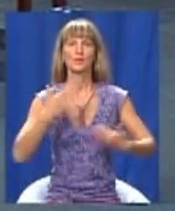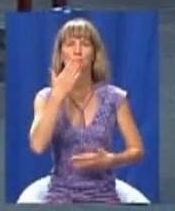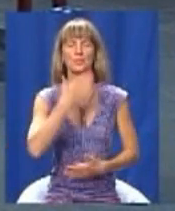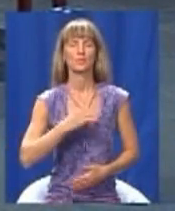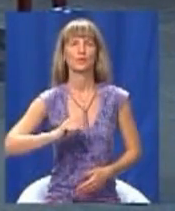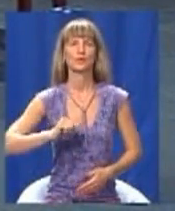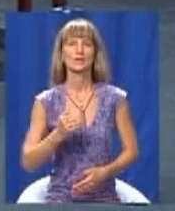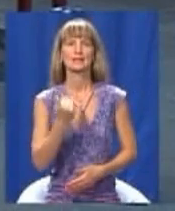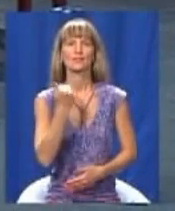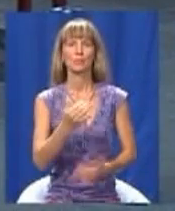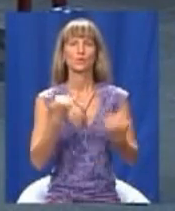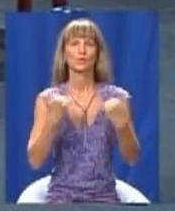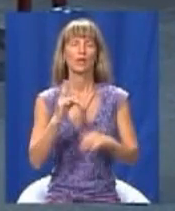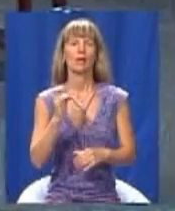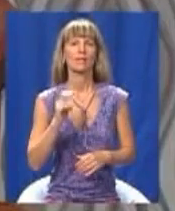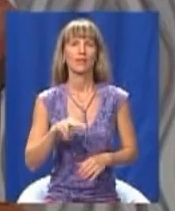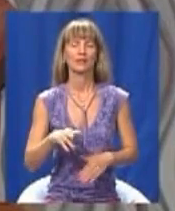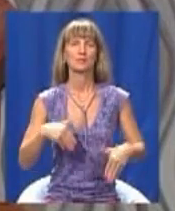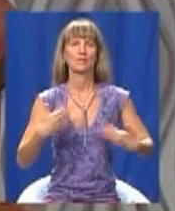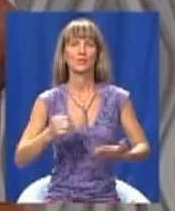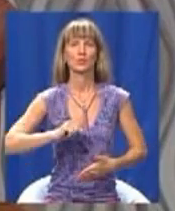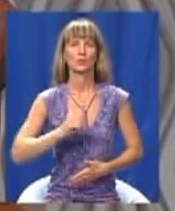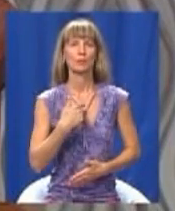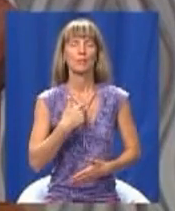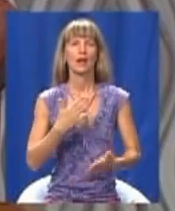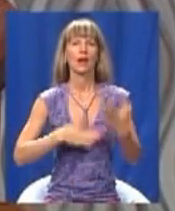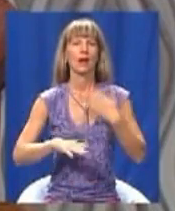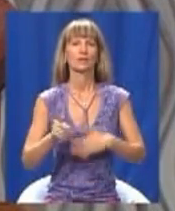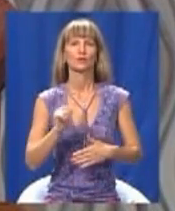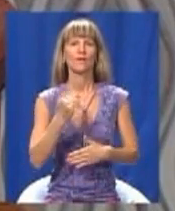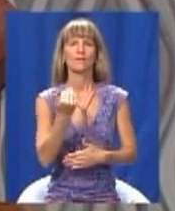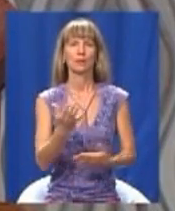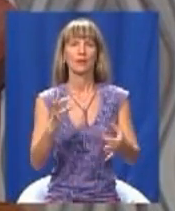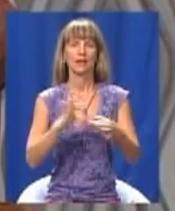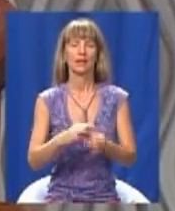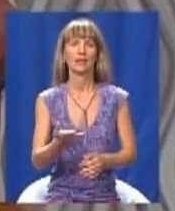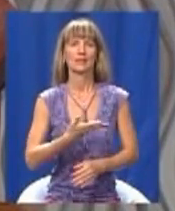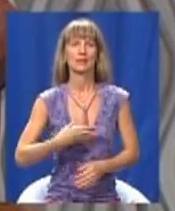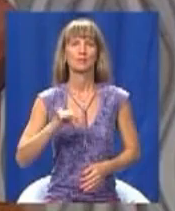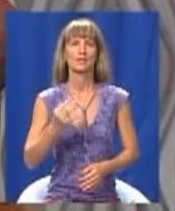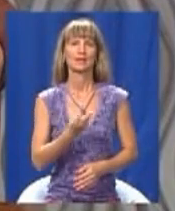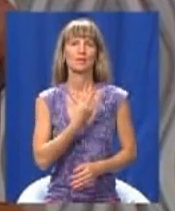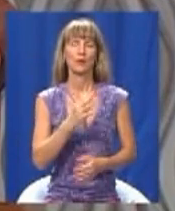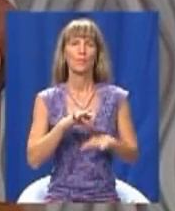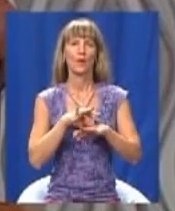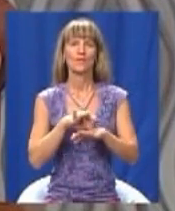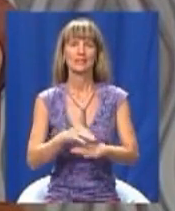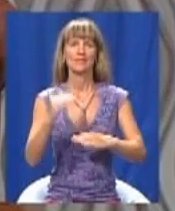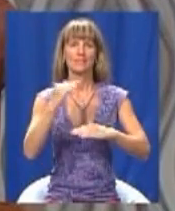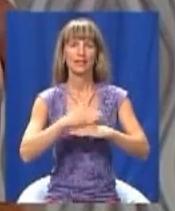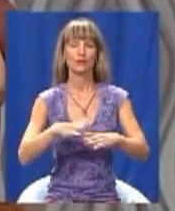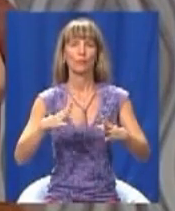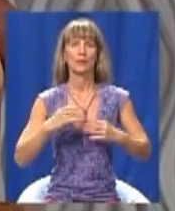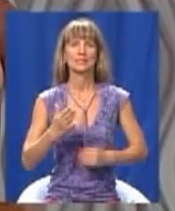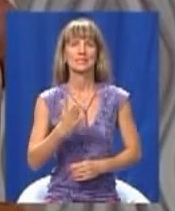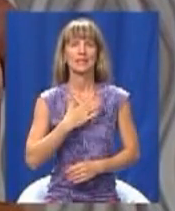Любимые друзья, с вами чудесный канал. Привет, друзья! Мы рады, что вы приєдналися до нас и забажали провести вечер разом